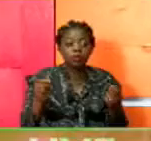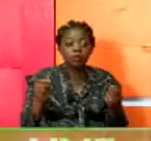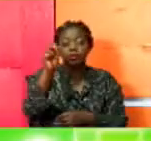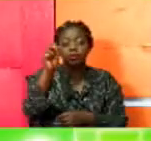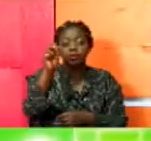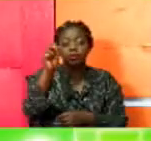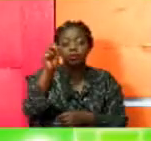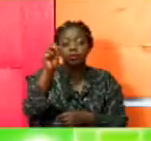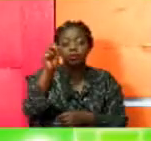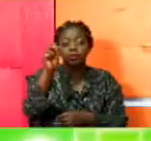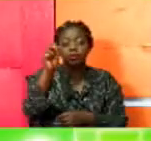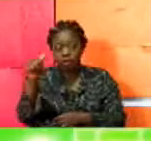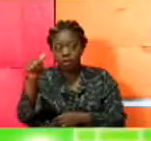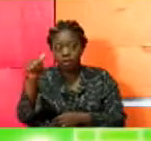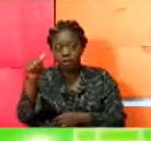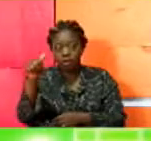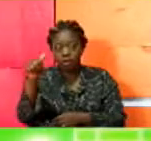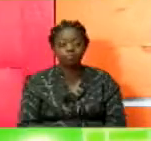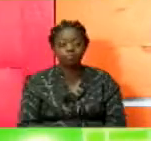n'ebirala